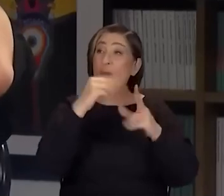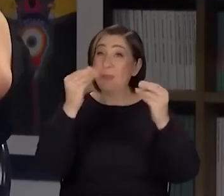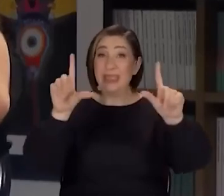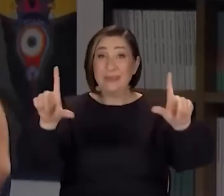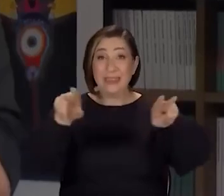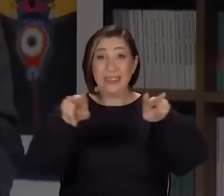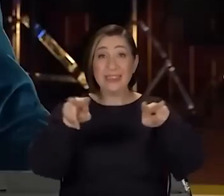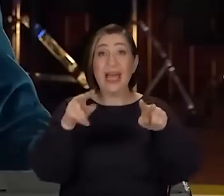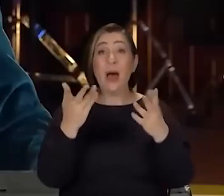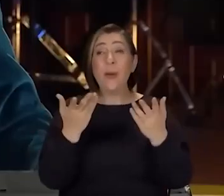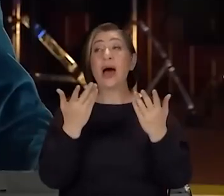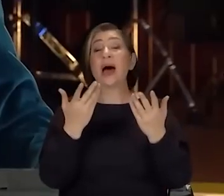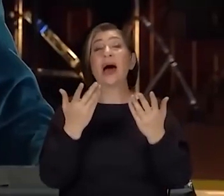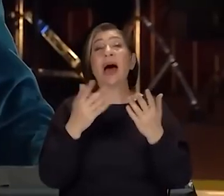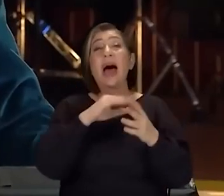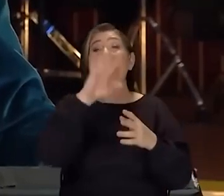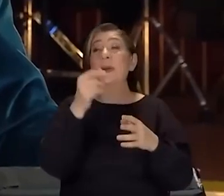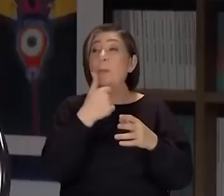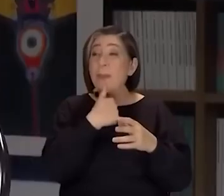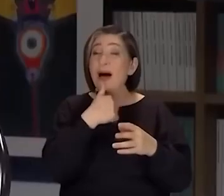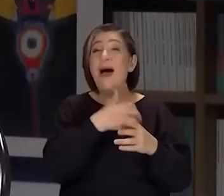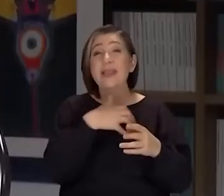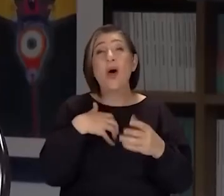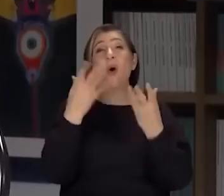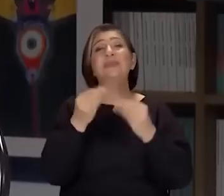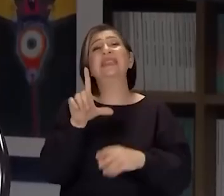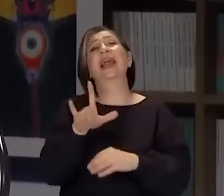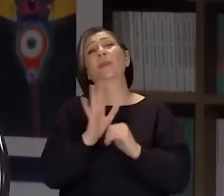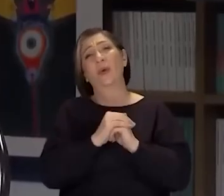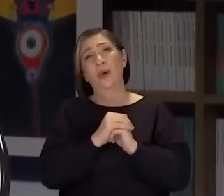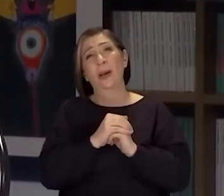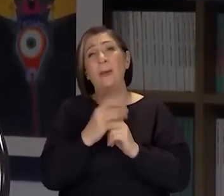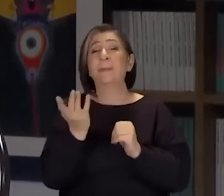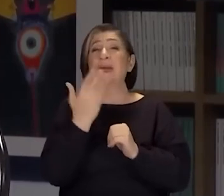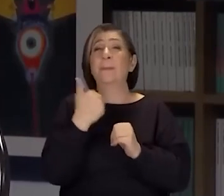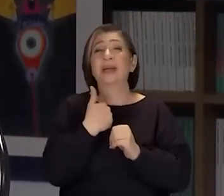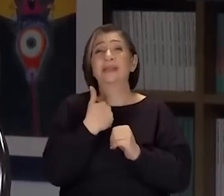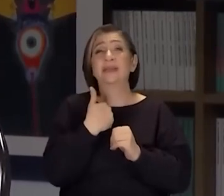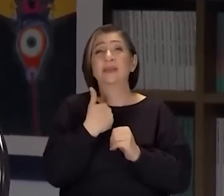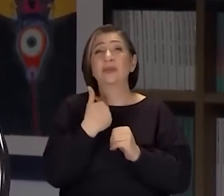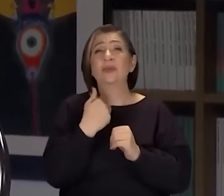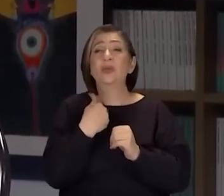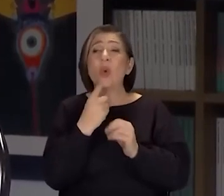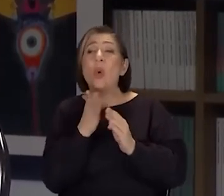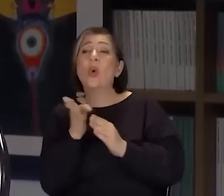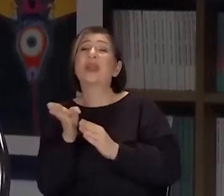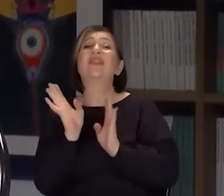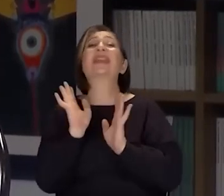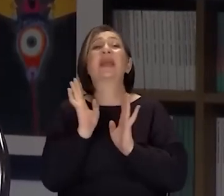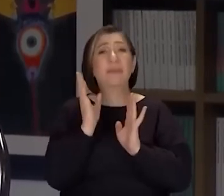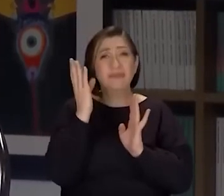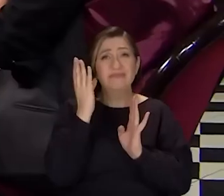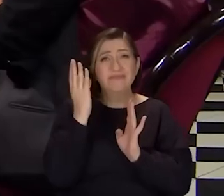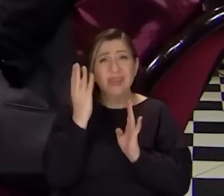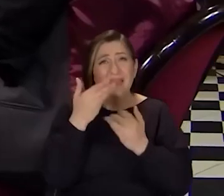Fakat işte mesela herkesin baba ya da anne olması gerekmiyor. Ben mesela çünkü çok o tarafta değilim.